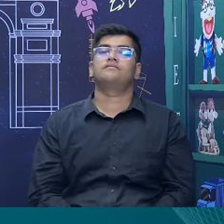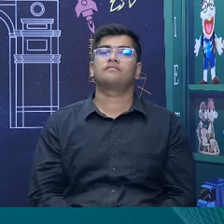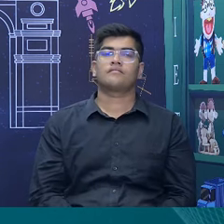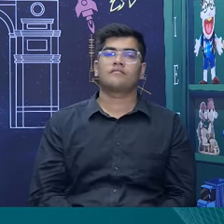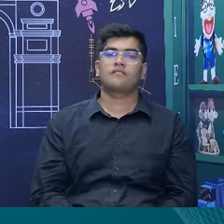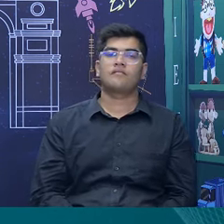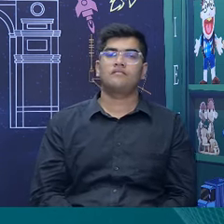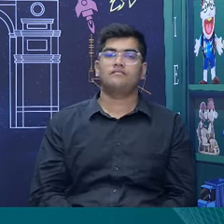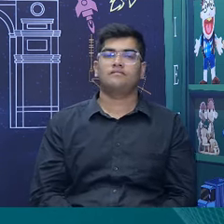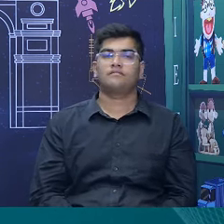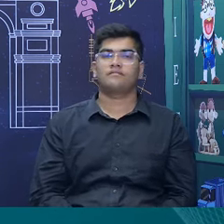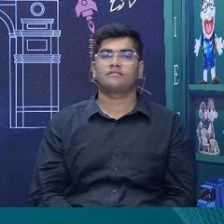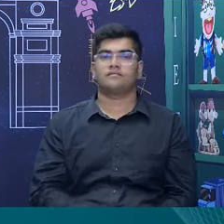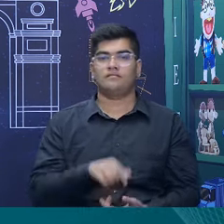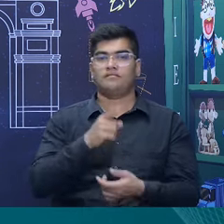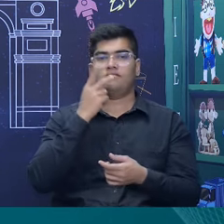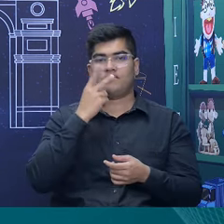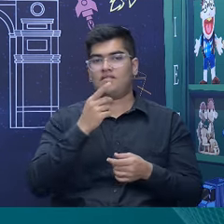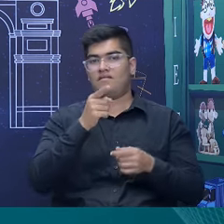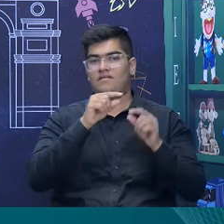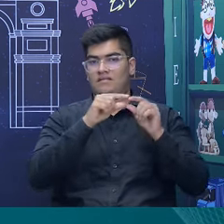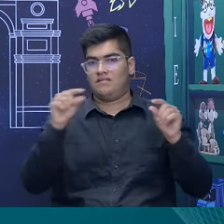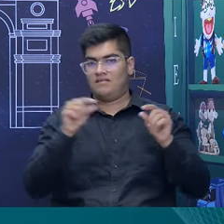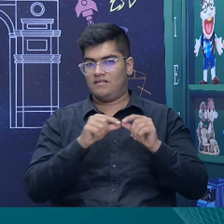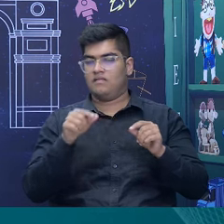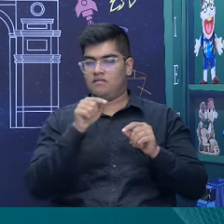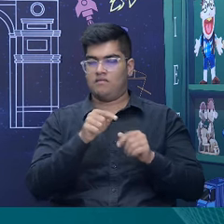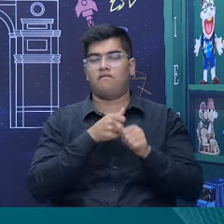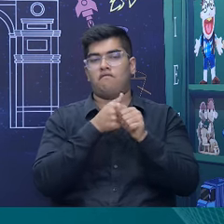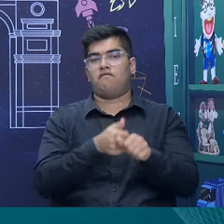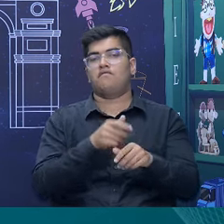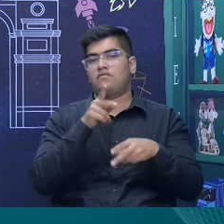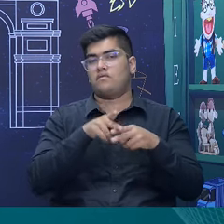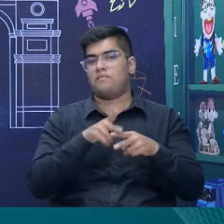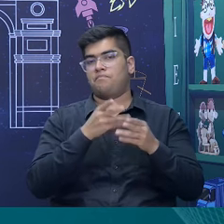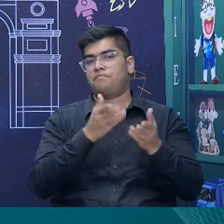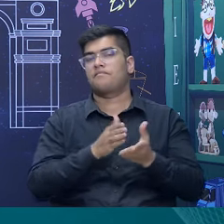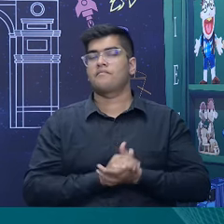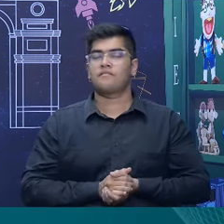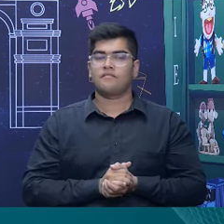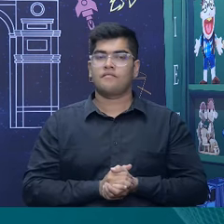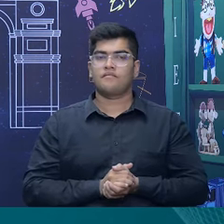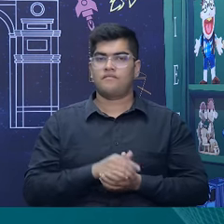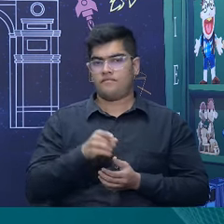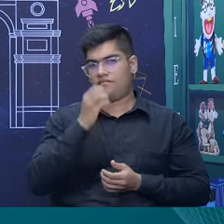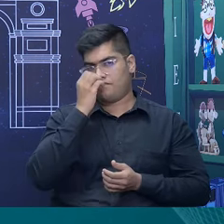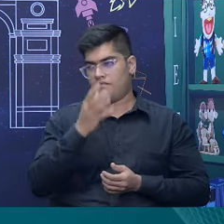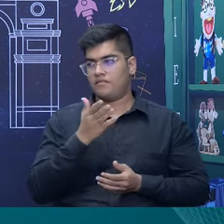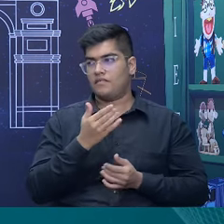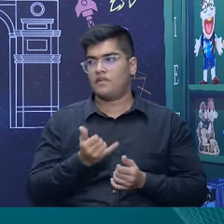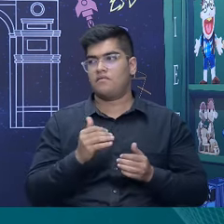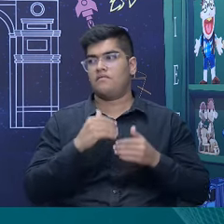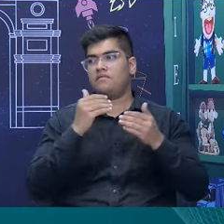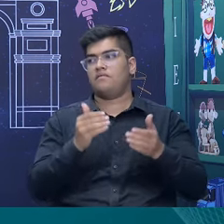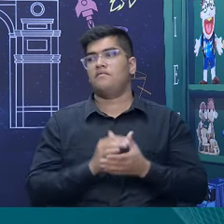हुआ उससे हम क्या कर सकते हैं एरिया ऑफ पैरेललोग्राम निकाल सकते सो थाना य इी आगे चले